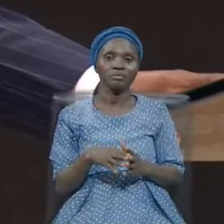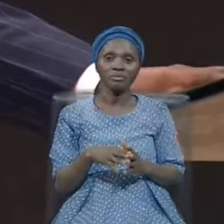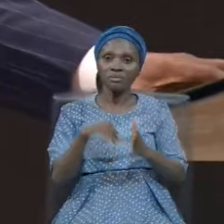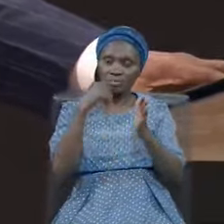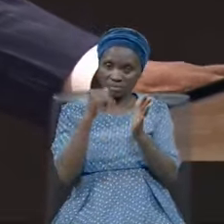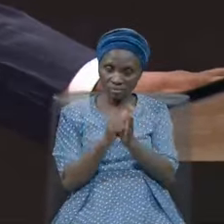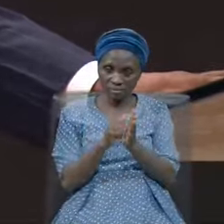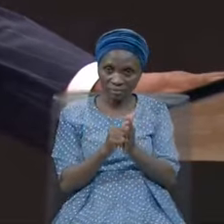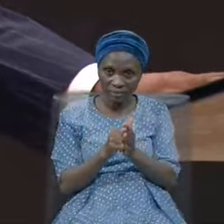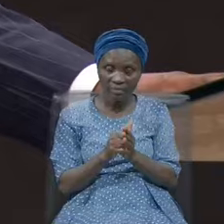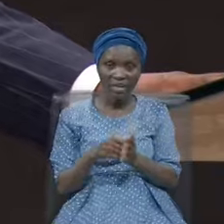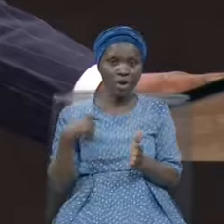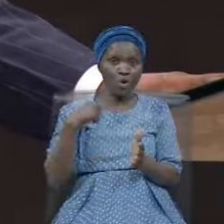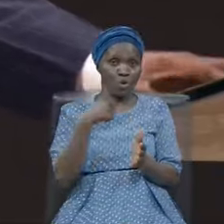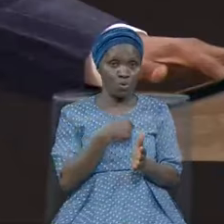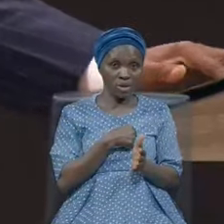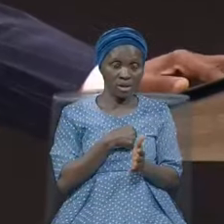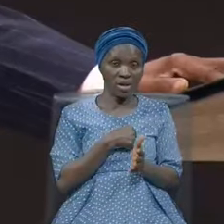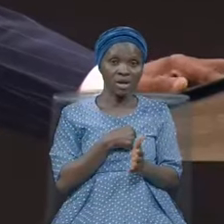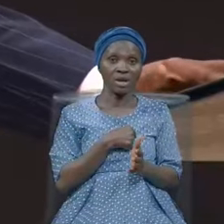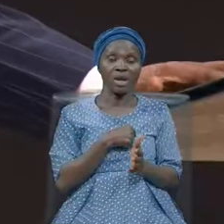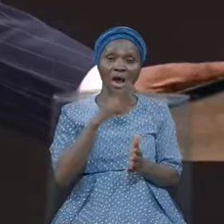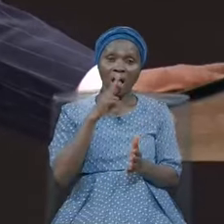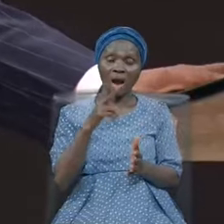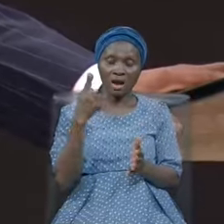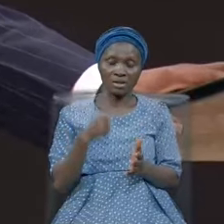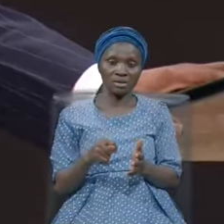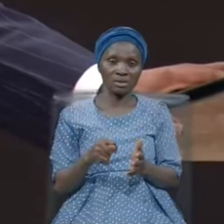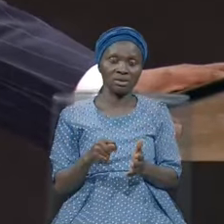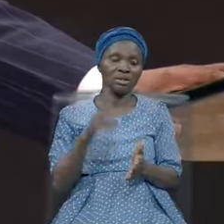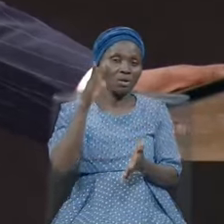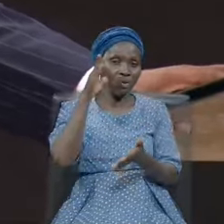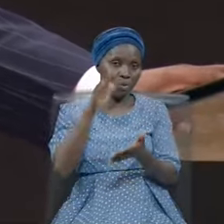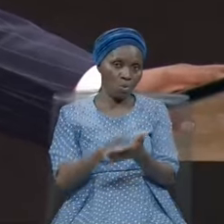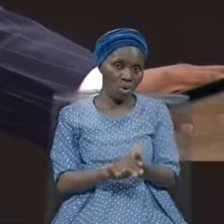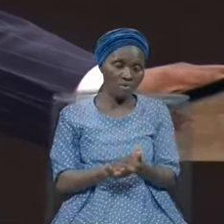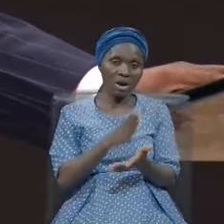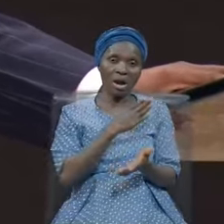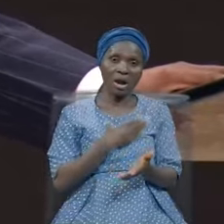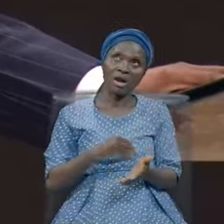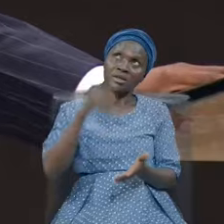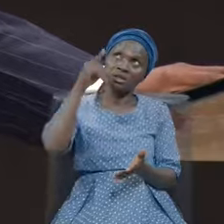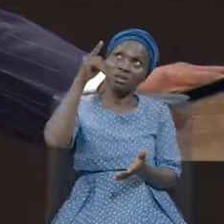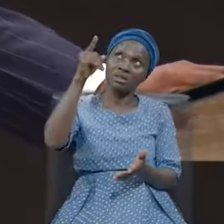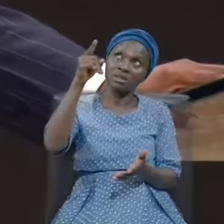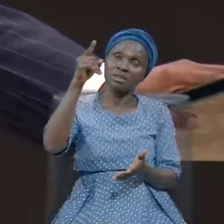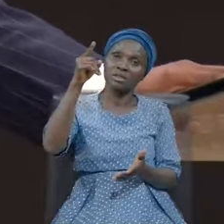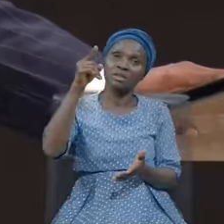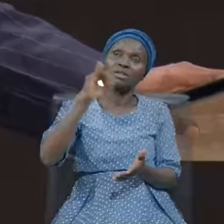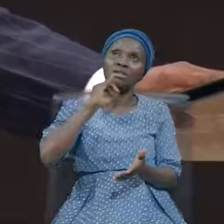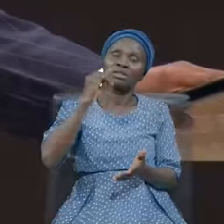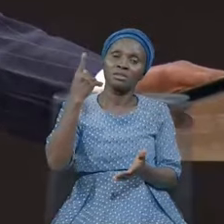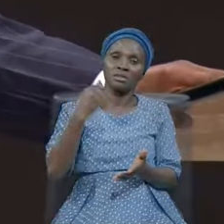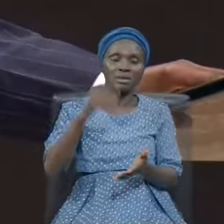l'époux. Et Christ a versé son sang. Il a payé tout le prix.